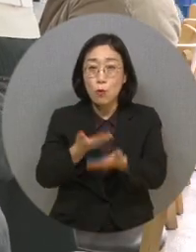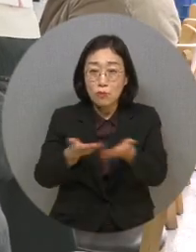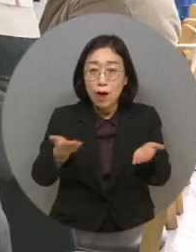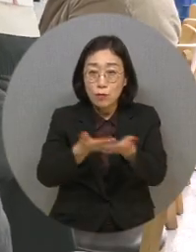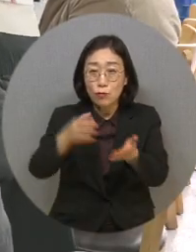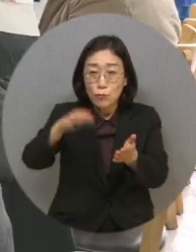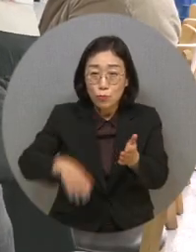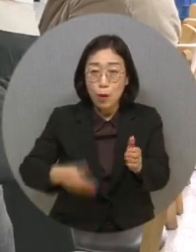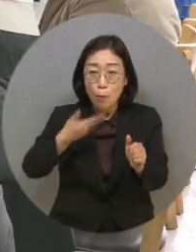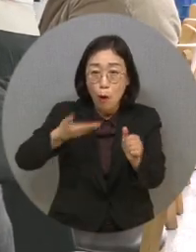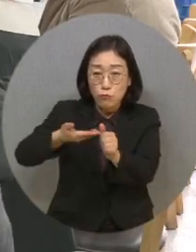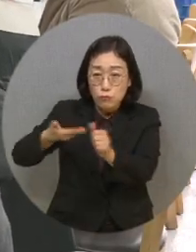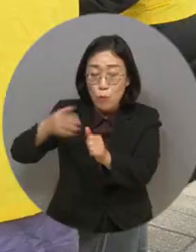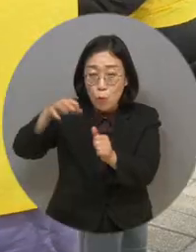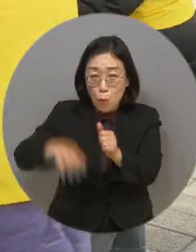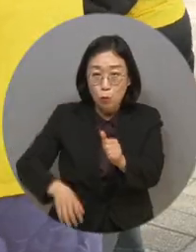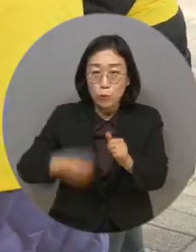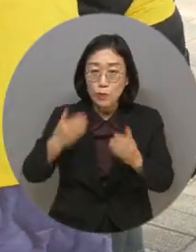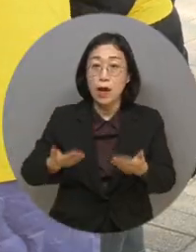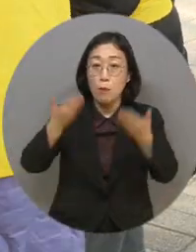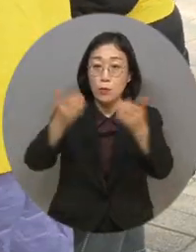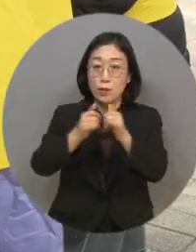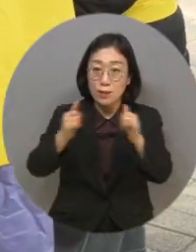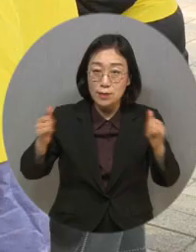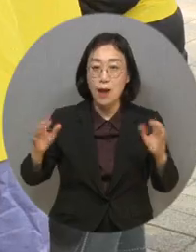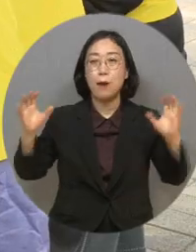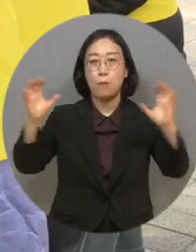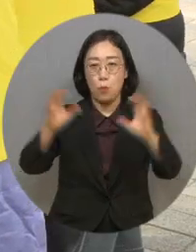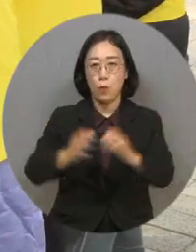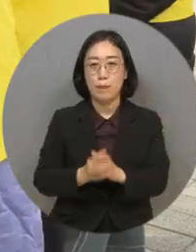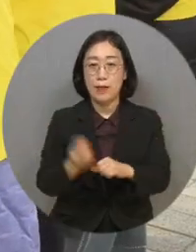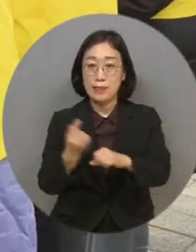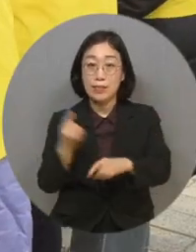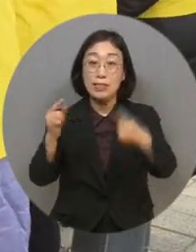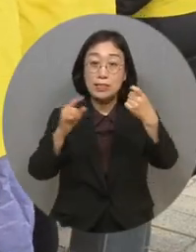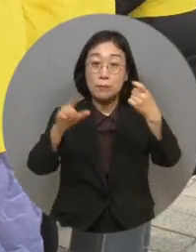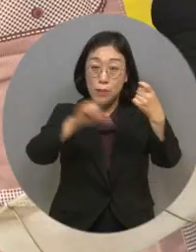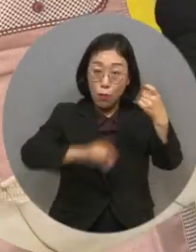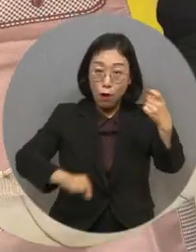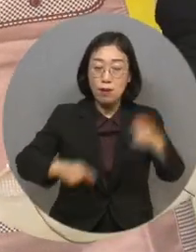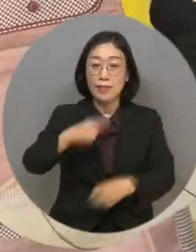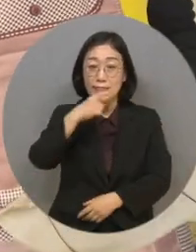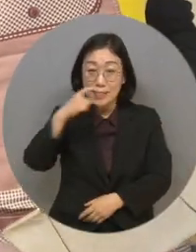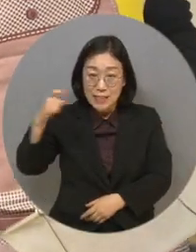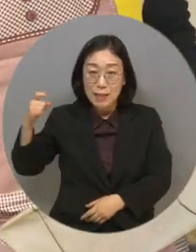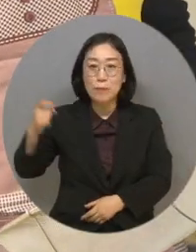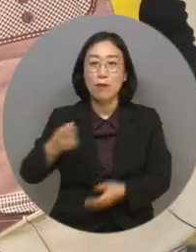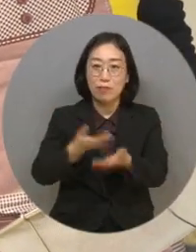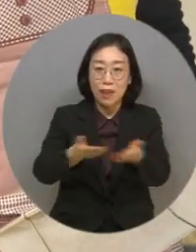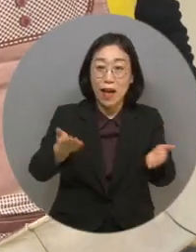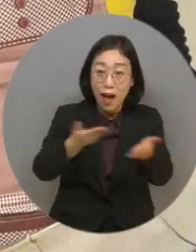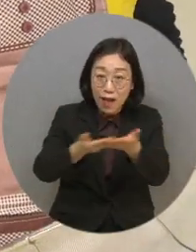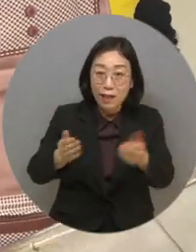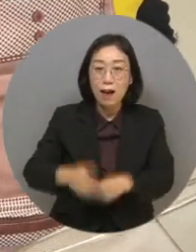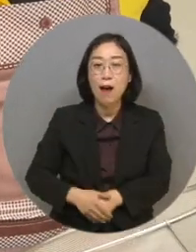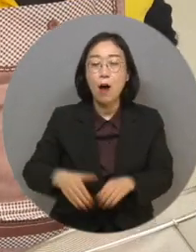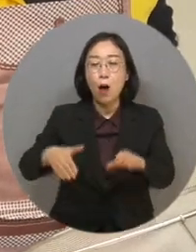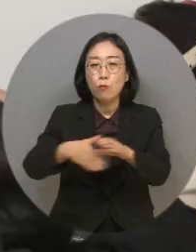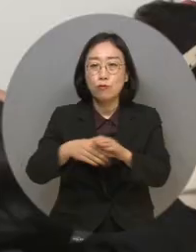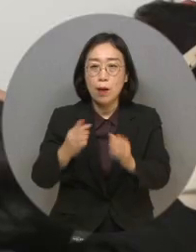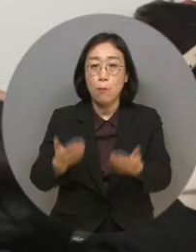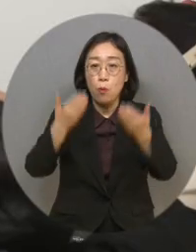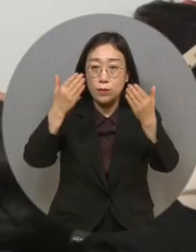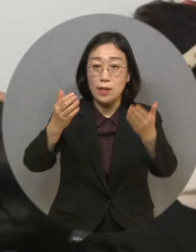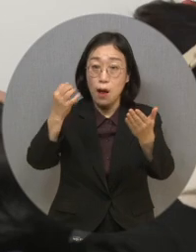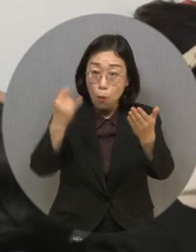후원자들과 무료봉사자들의 발길이 이어집니다. 지난해 11월부터 짜장 나눔 무료봉사를 시작한 수호천사 문화봉사회가 어르신께 한